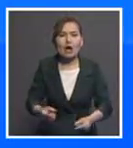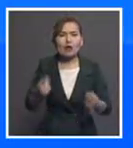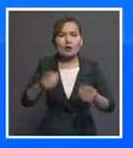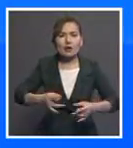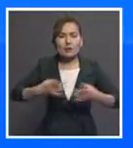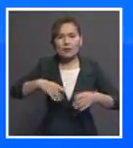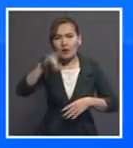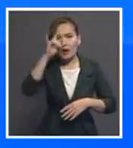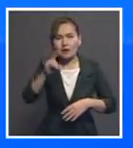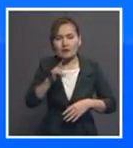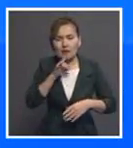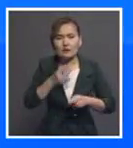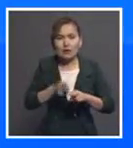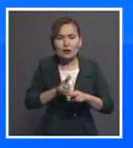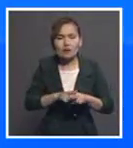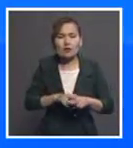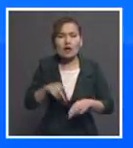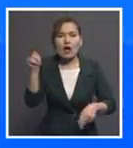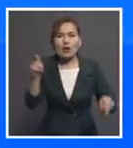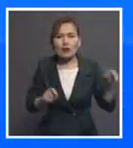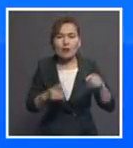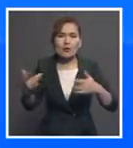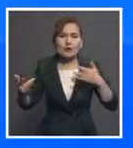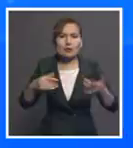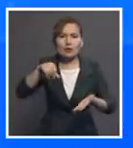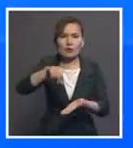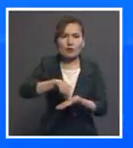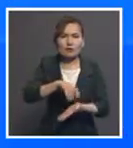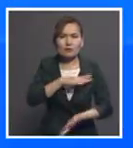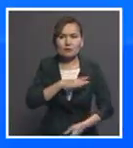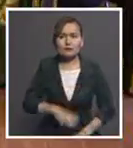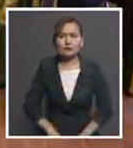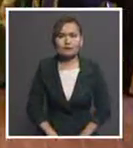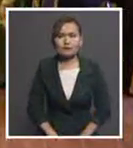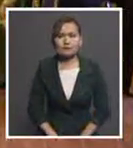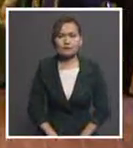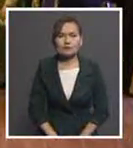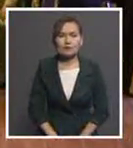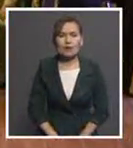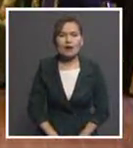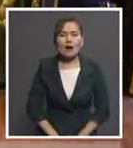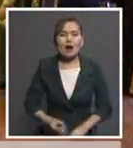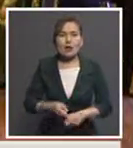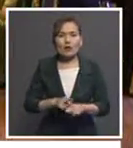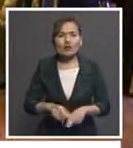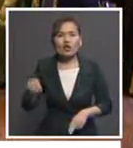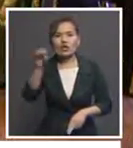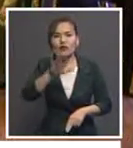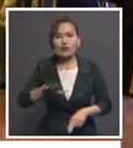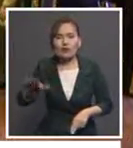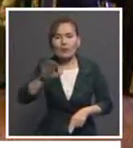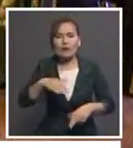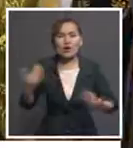тойға елімізден де біраз кісі аттанып, ән жырдан шашу шашты. Елден келген қазақтар мен Еуропада